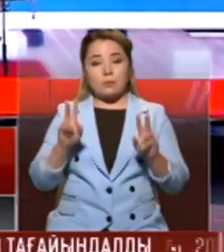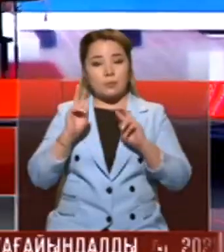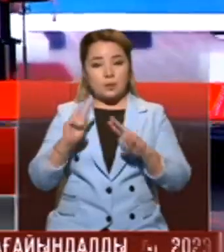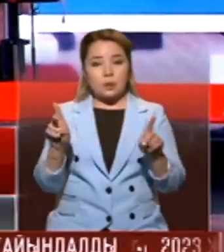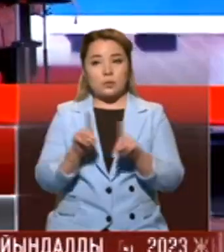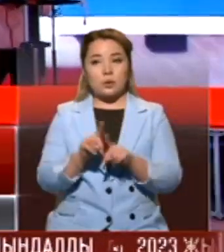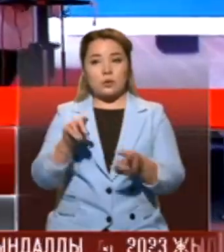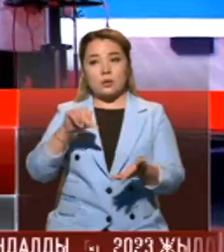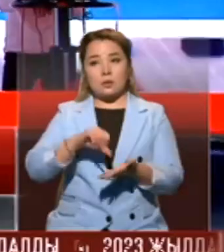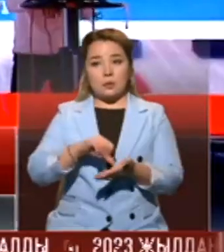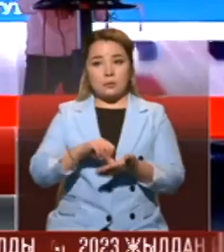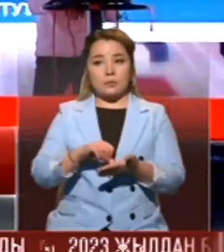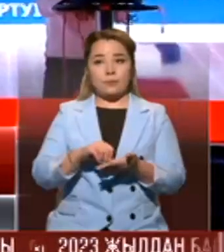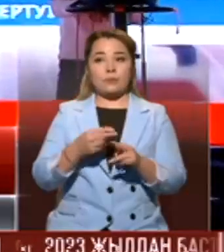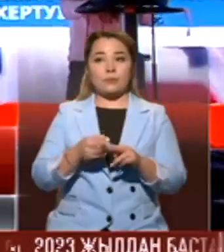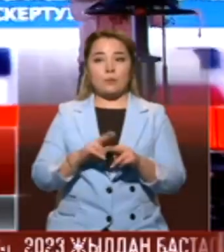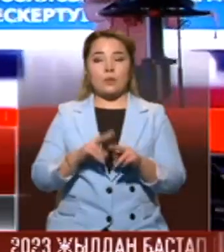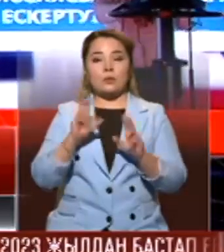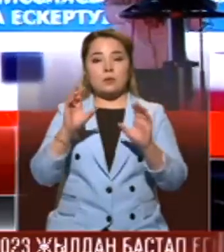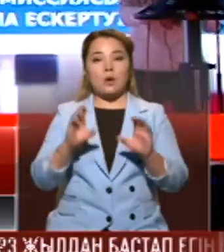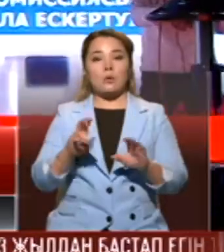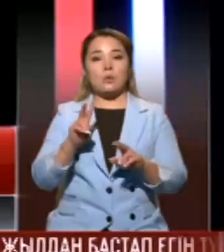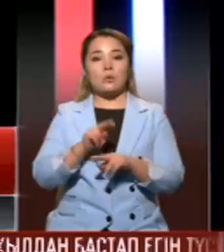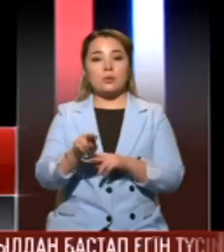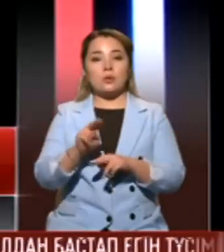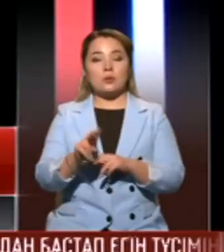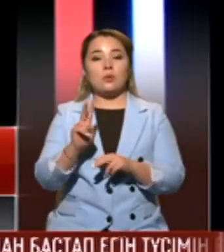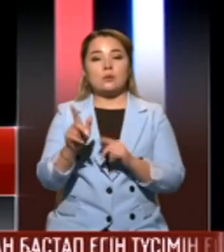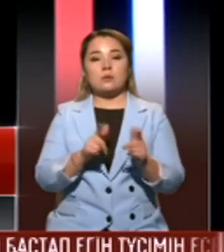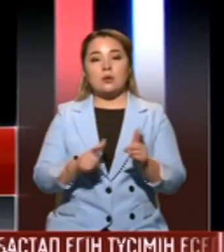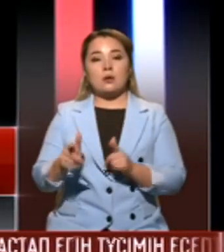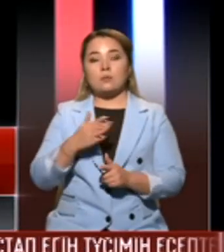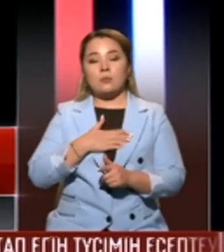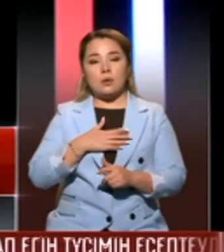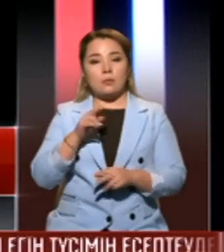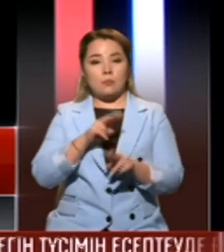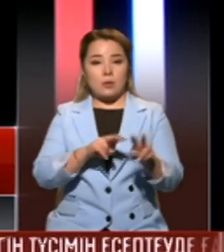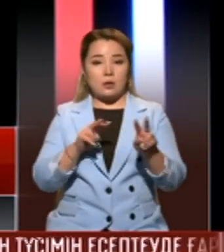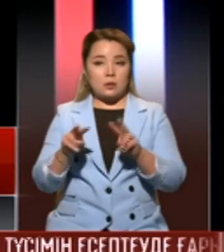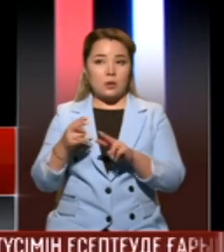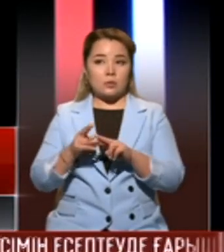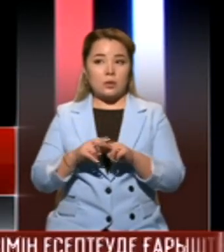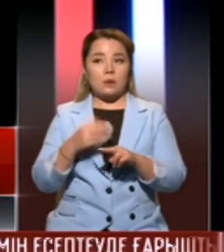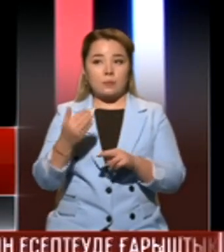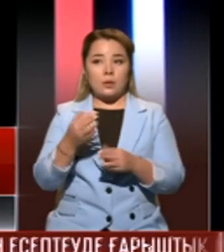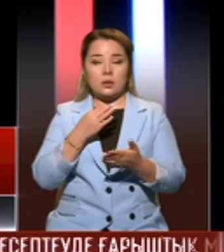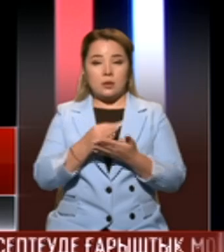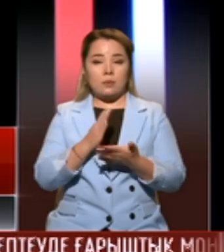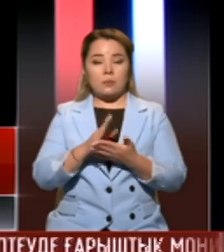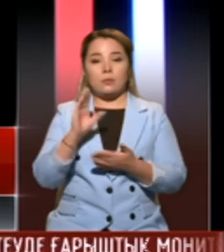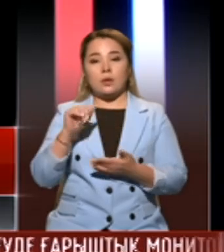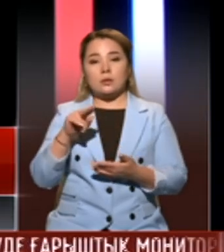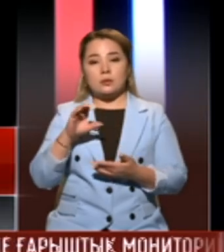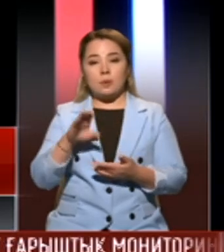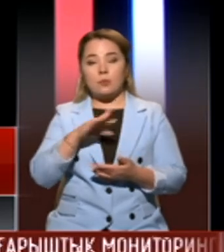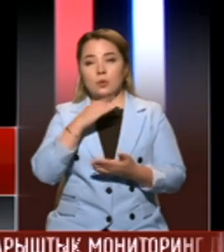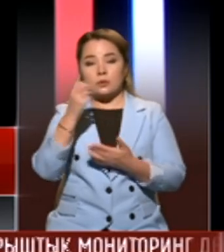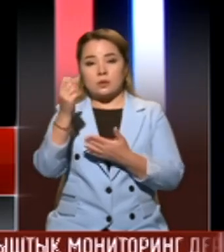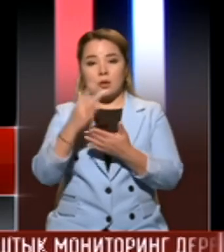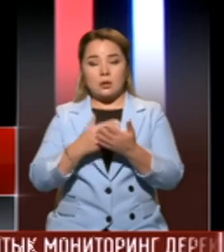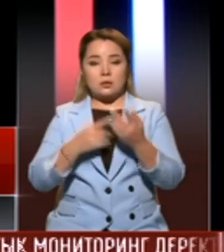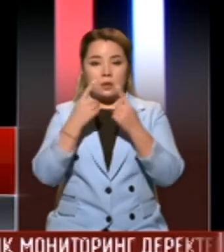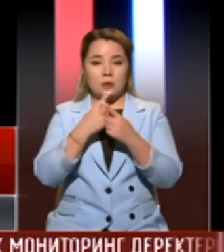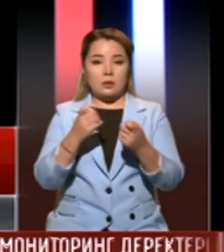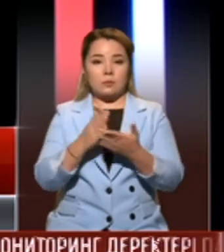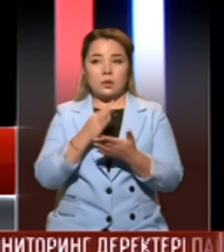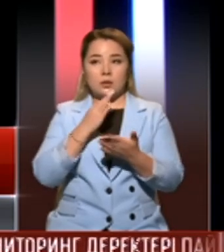әрине заңды кім үйретеді, бақылаушыларды кім дайындайды бізде? Сіздер дайындайсыздар. Жаңа бізге WhatsApp желімізге өте көп хабарлама